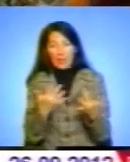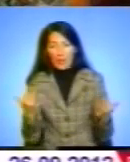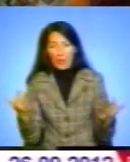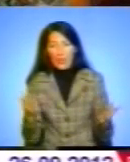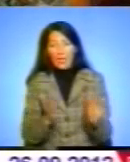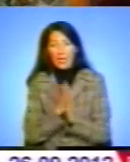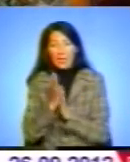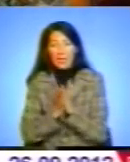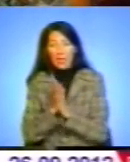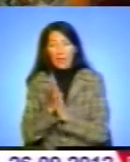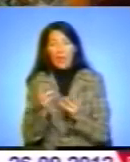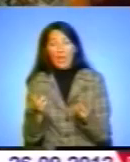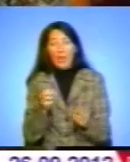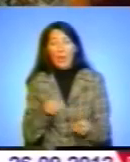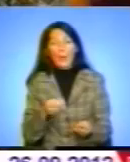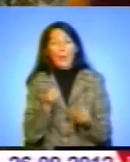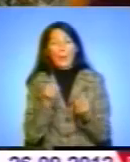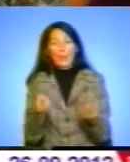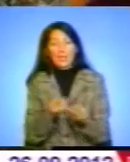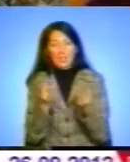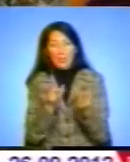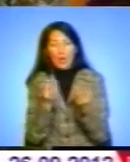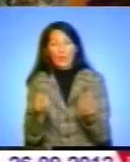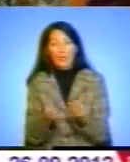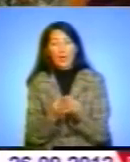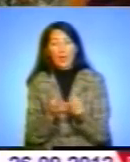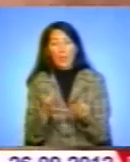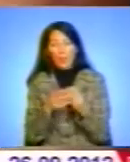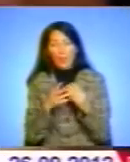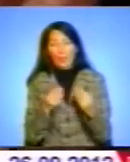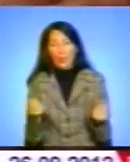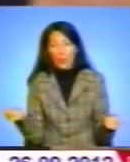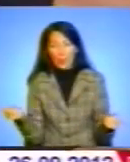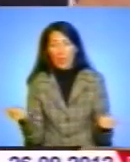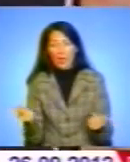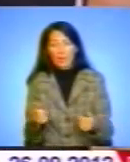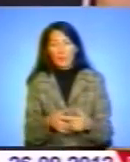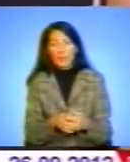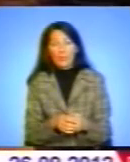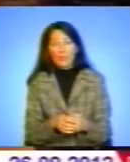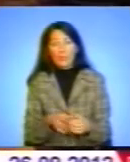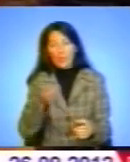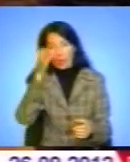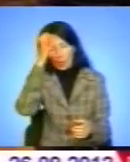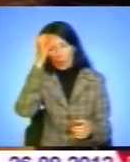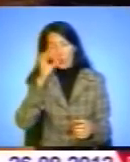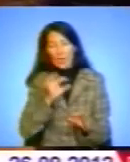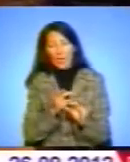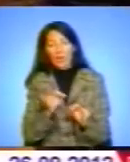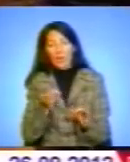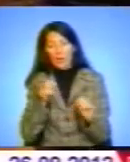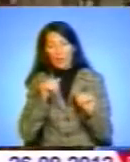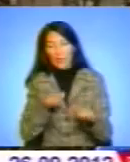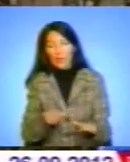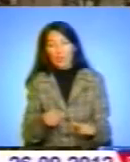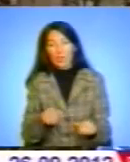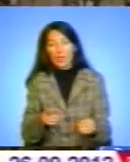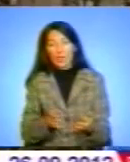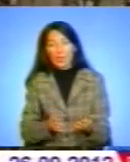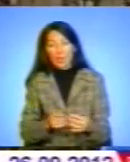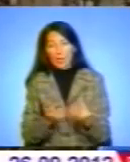то спалювання, як правило, призводить до вигорання бруньків відновлення. Науковці визначили кілька шляхів вирішення проблеми. Краще